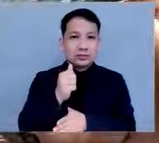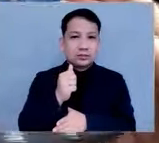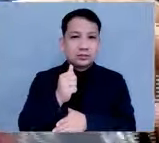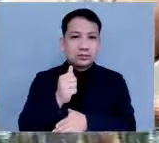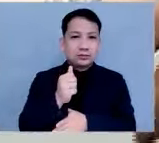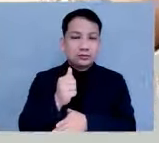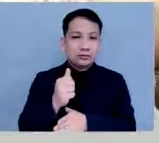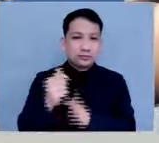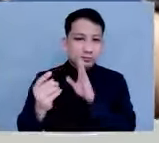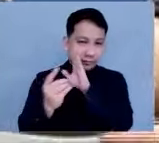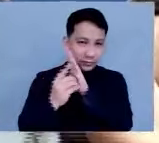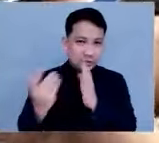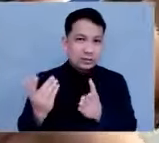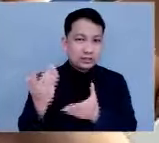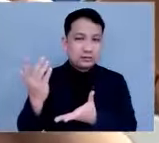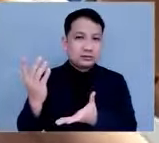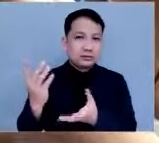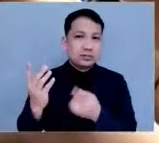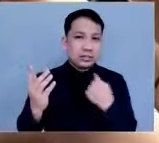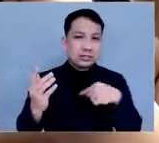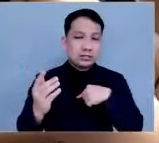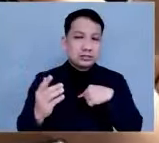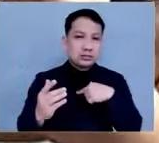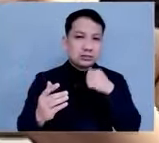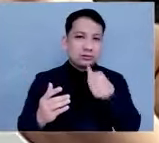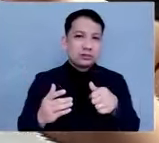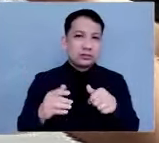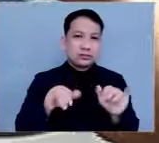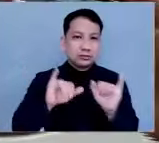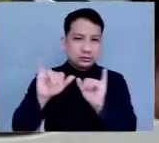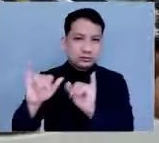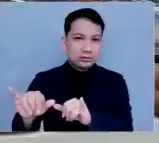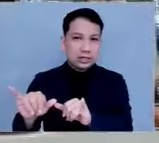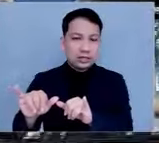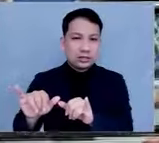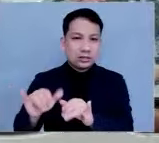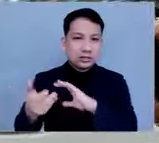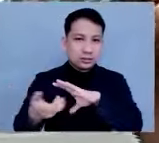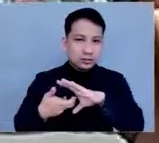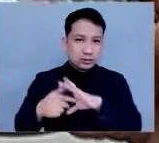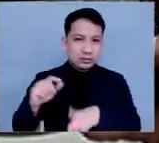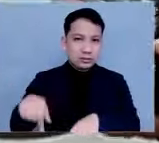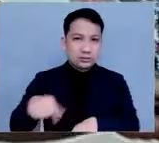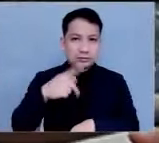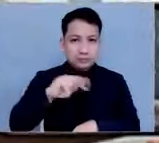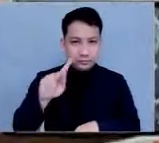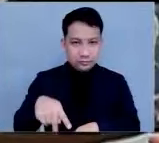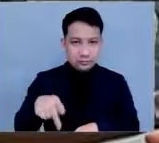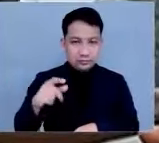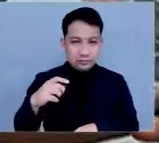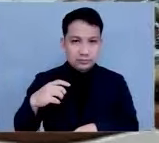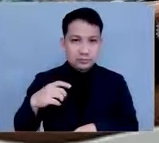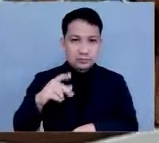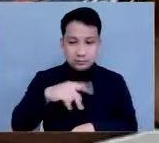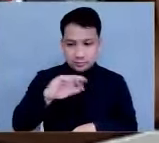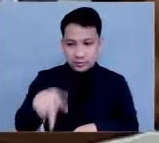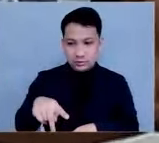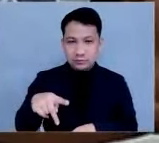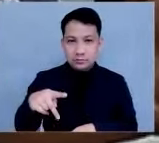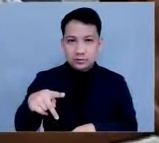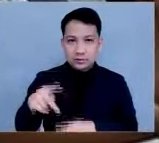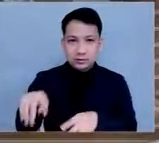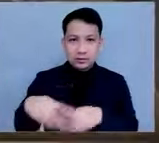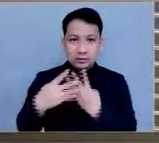ni Guo na si Attorney Stephen David ang tatanungin, dapat manatili ang kanyang kliyente sa PNP Custodial Facility dahil isa